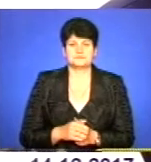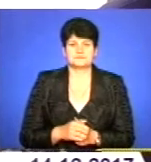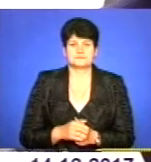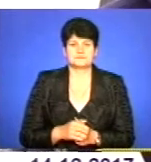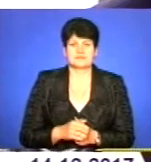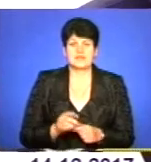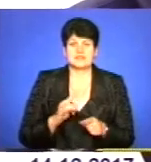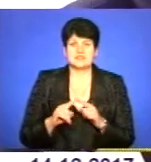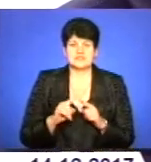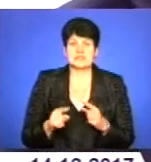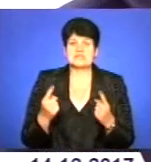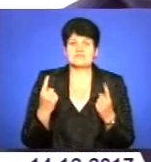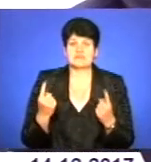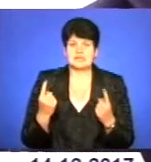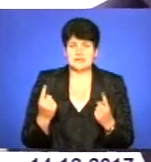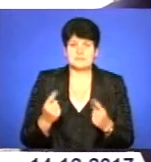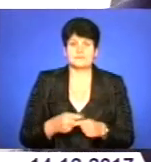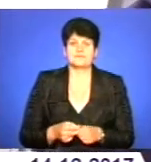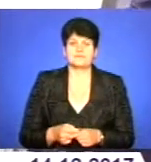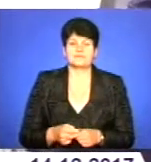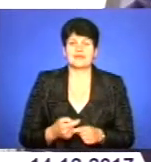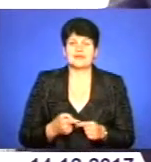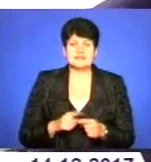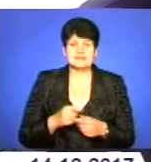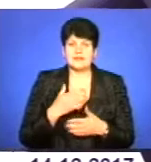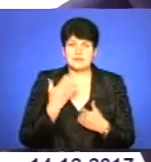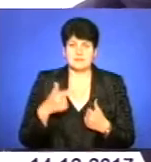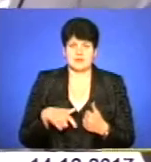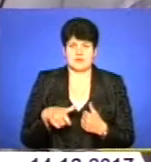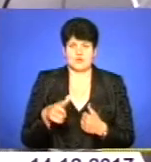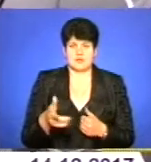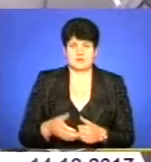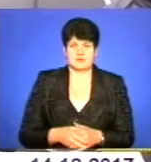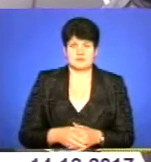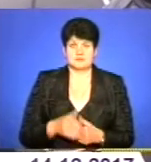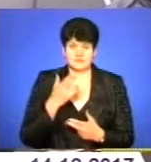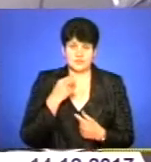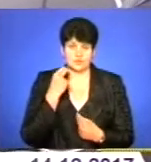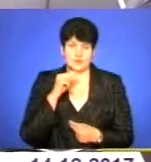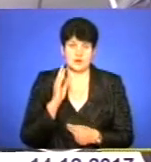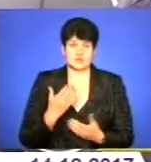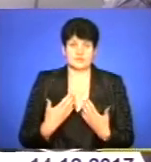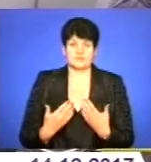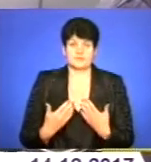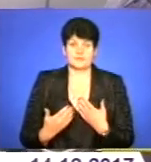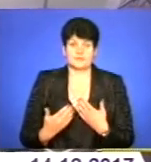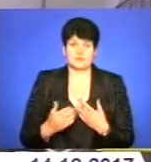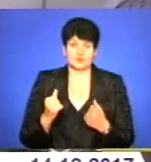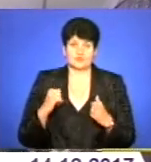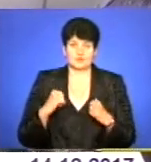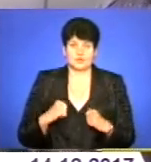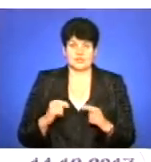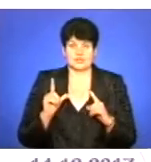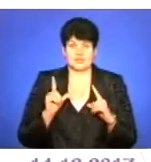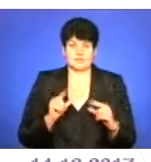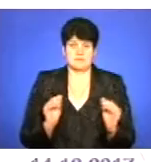Бо швидкість велика, це немає доріг для такої швидкості. Та звичайно краще. Тут повільніше їздити, менше